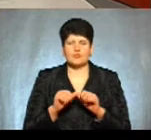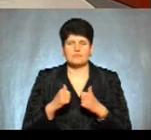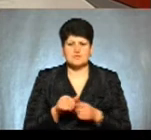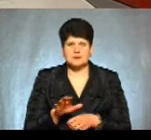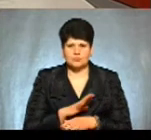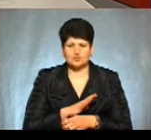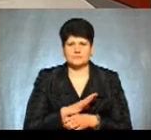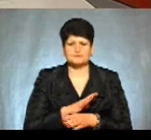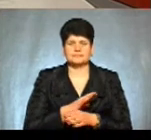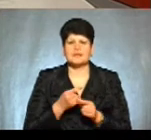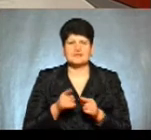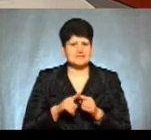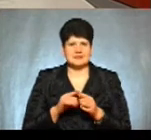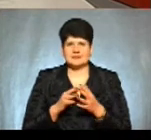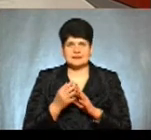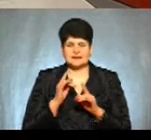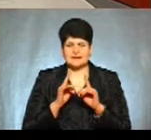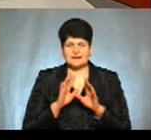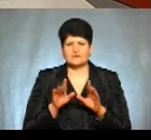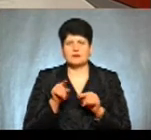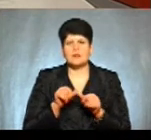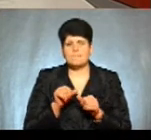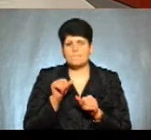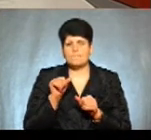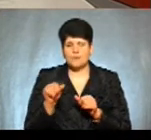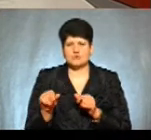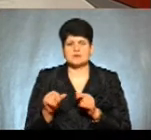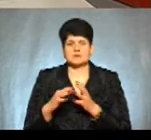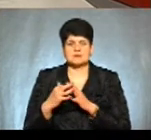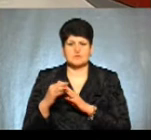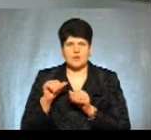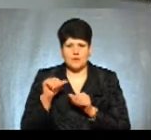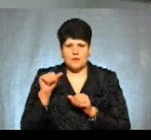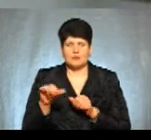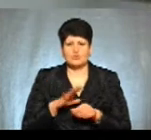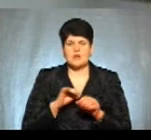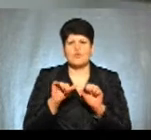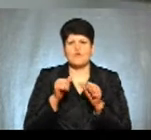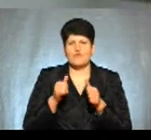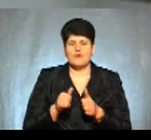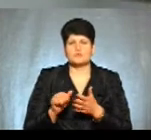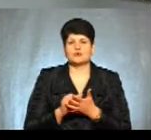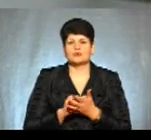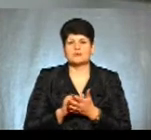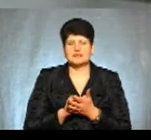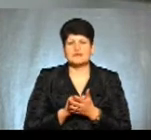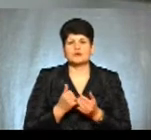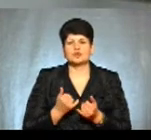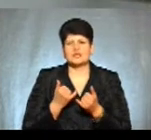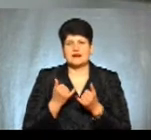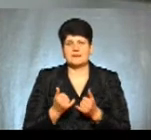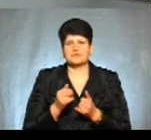комісію. Тобто ця земля не належить сільській раді? Вона була за межами населеного пункту, вона була оформлена документально